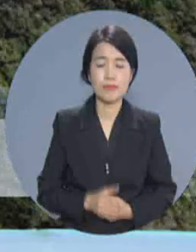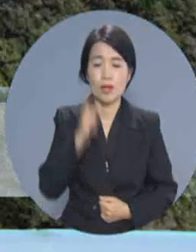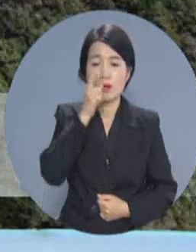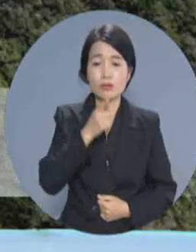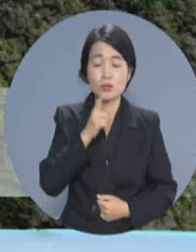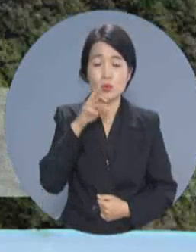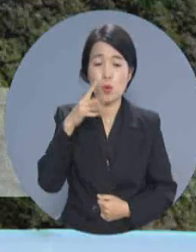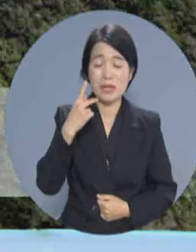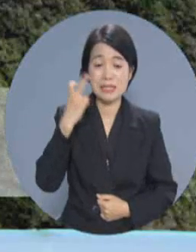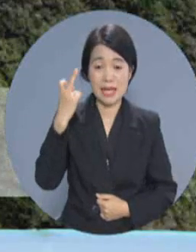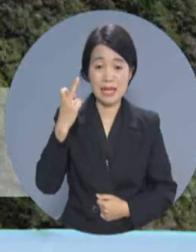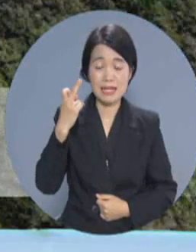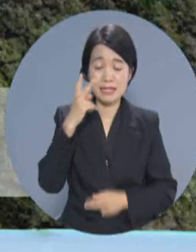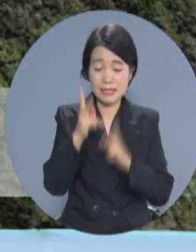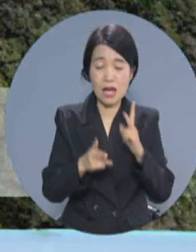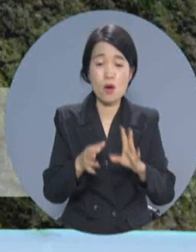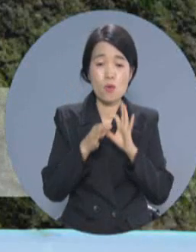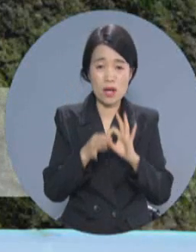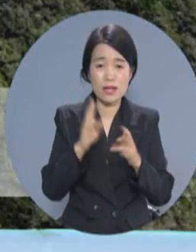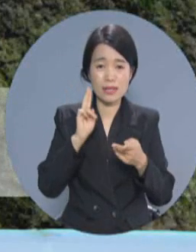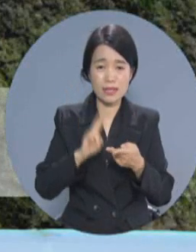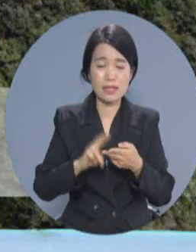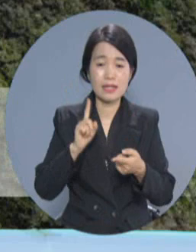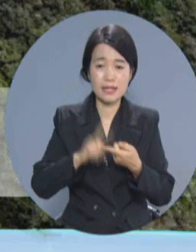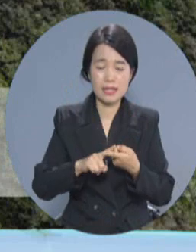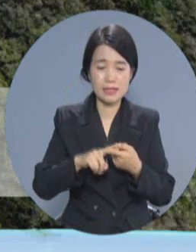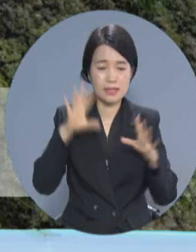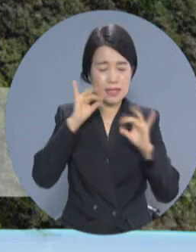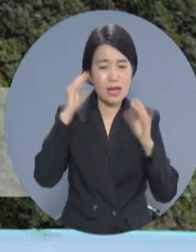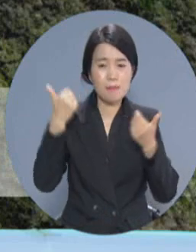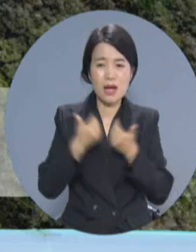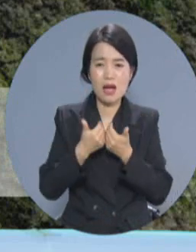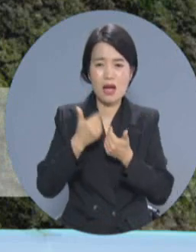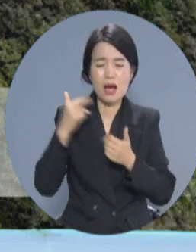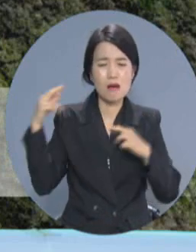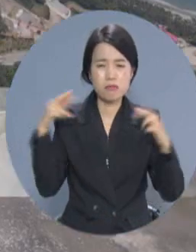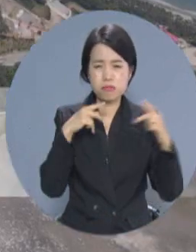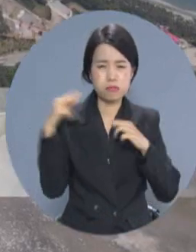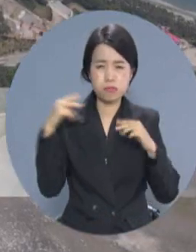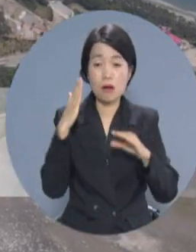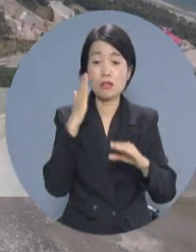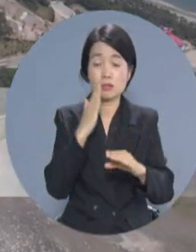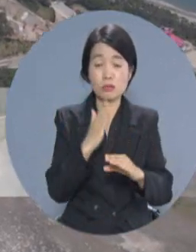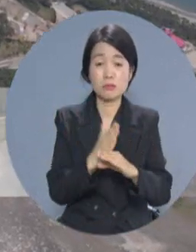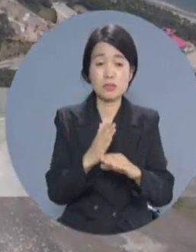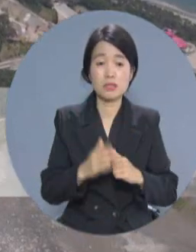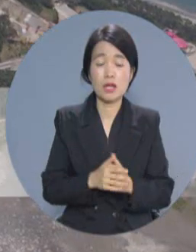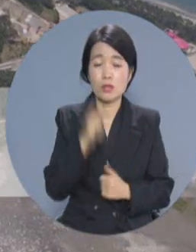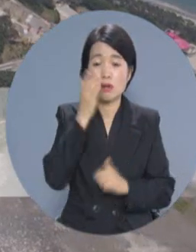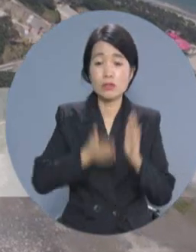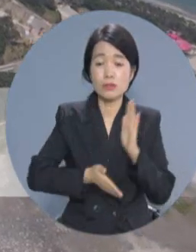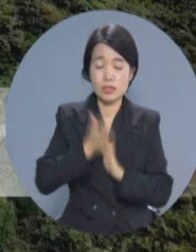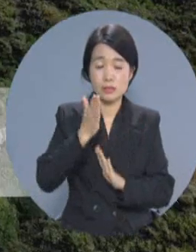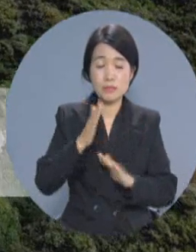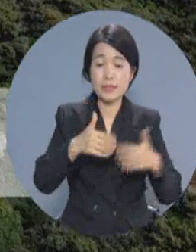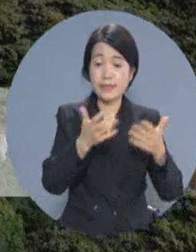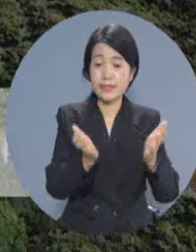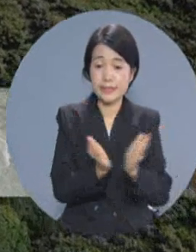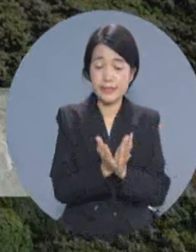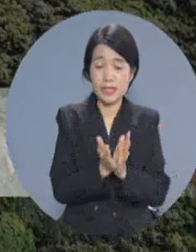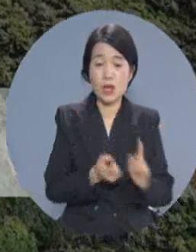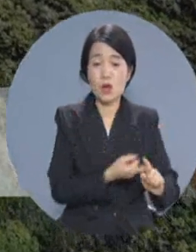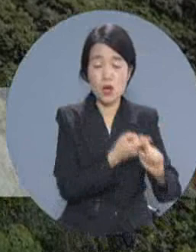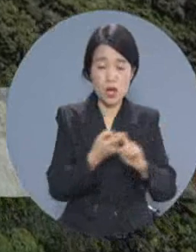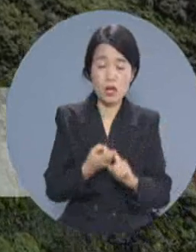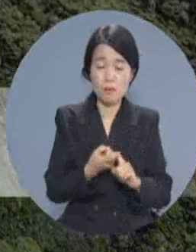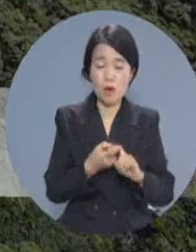여수 소미산 대관람차 사업을 두고 연일 찬반 공방이 격화되고 있습니다. 여수 시민사회단체